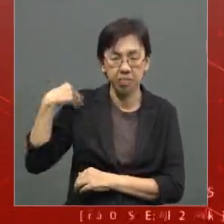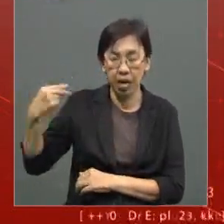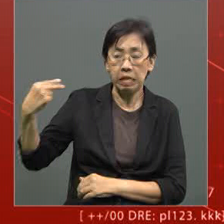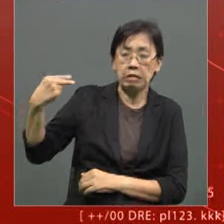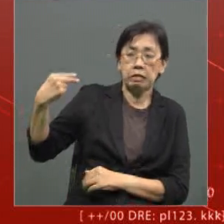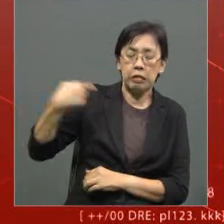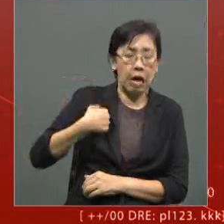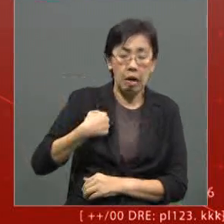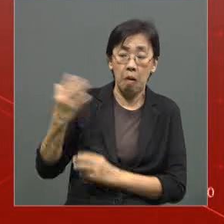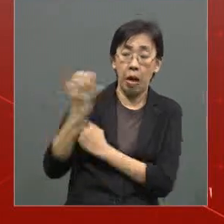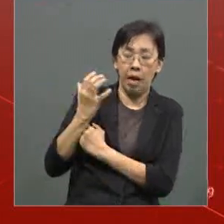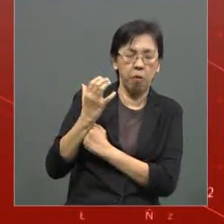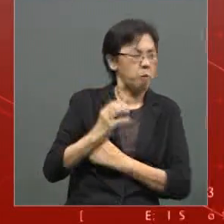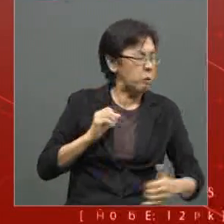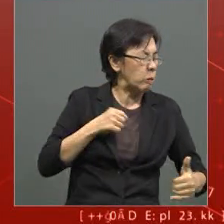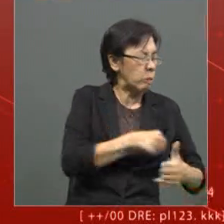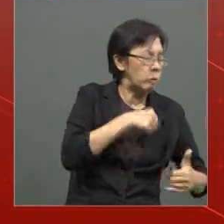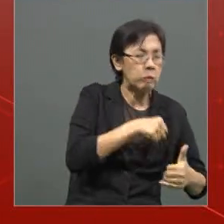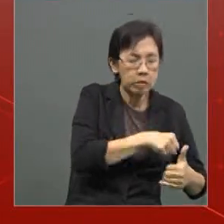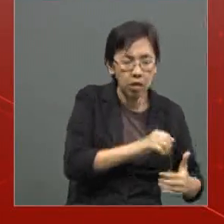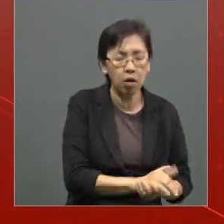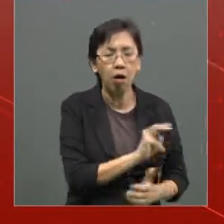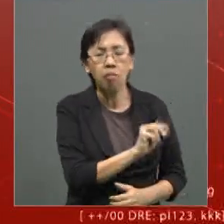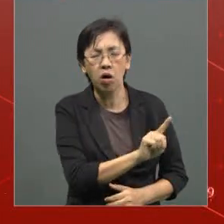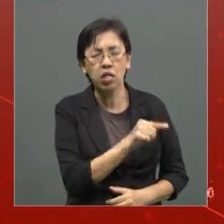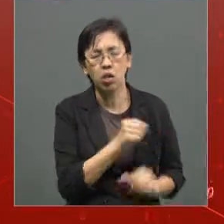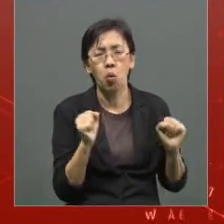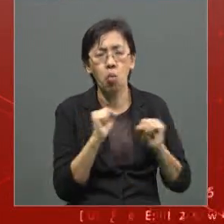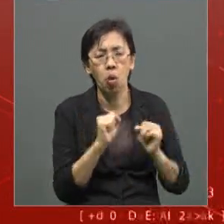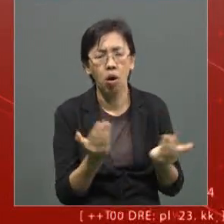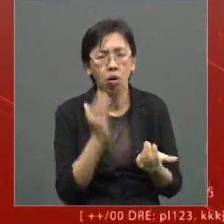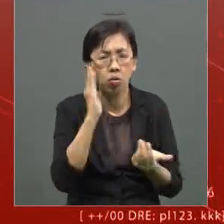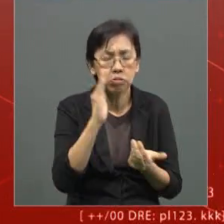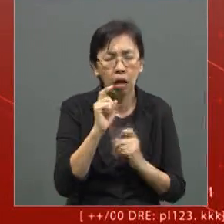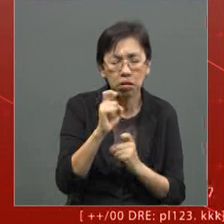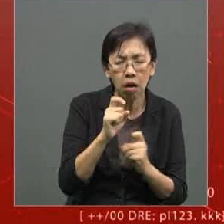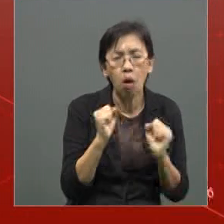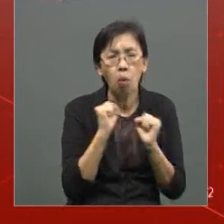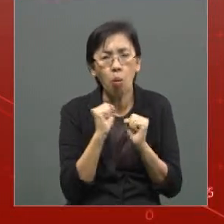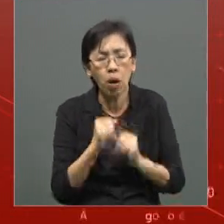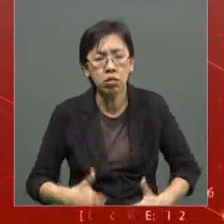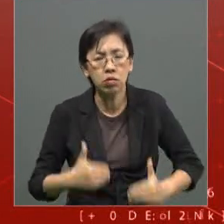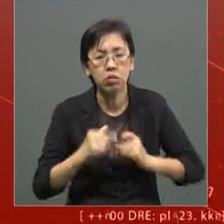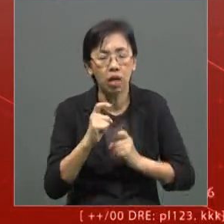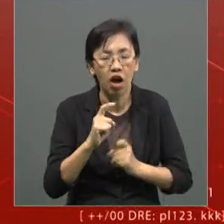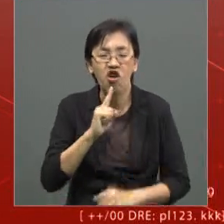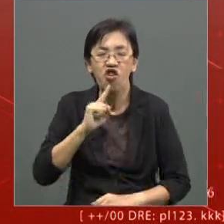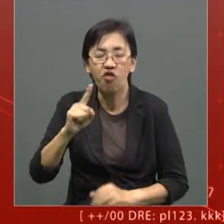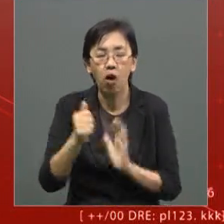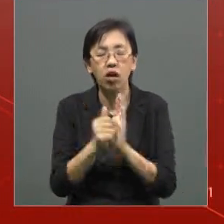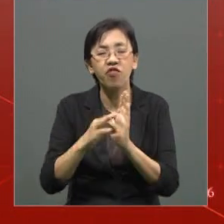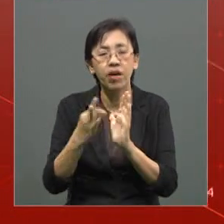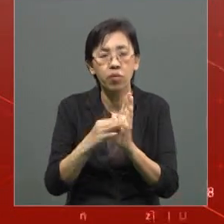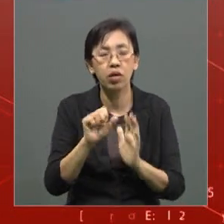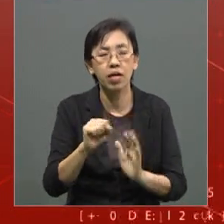ยต้องกลัวนะทีนี้แม่ของน้องม.1 ที่โดนทำร้ายเนี่ยตอนนี้เขากลัวแล้วว่าลูกชายเขาจะไม่ปลอดภัยเขาก็เลยไปร้องเพจสายใหม่ต้องรอดครับ